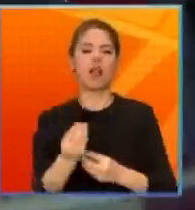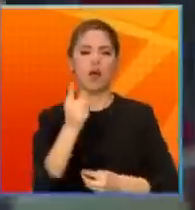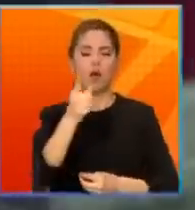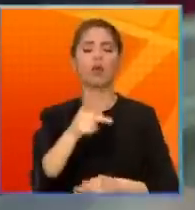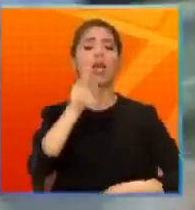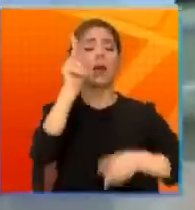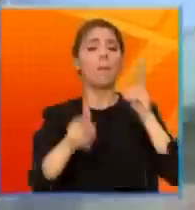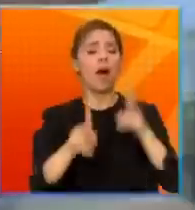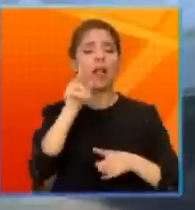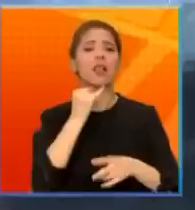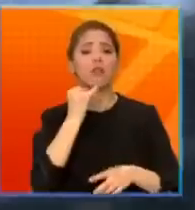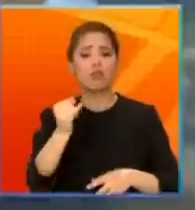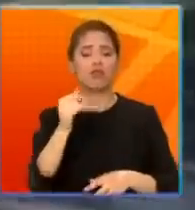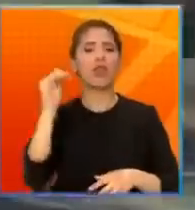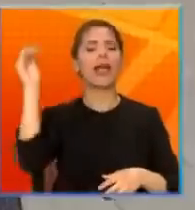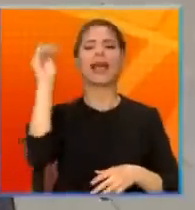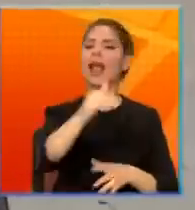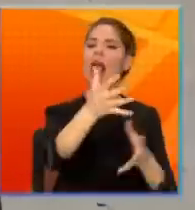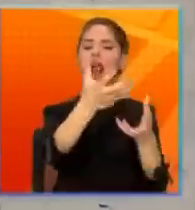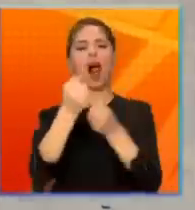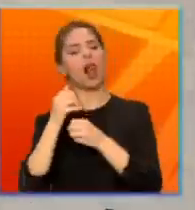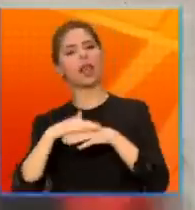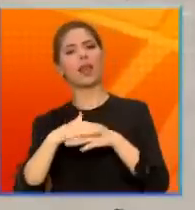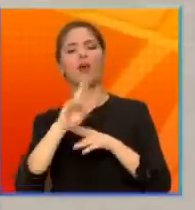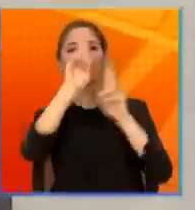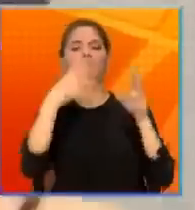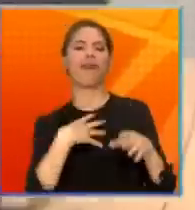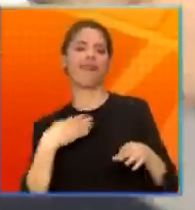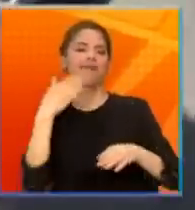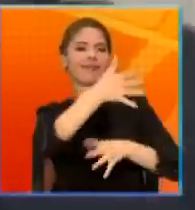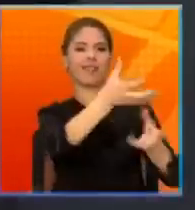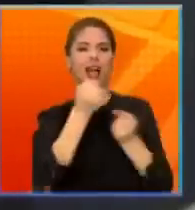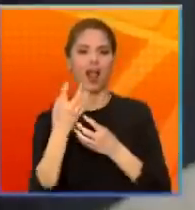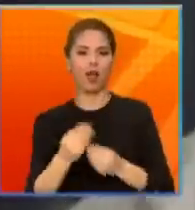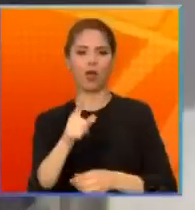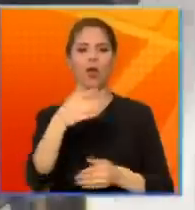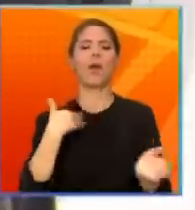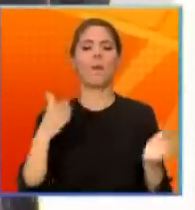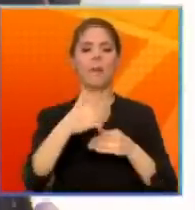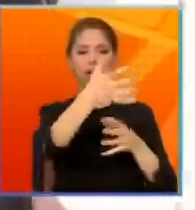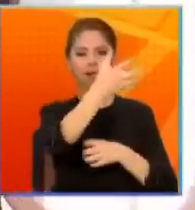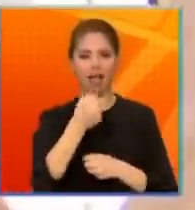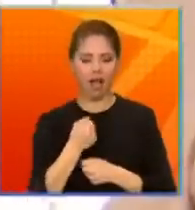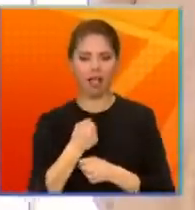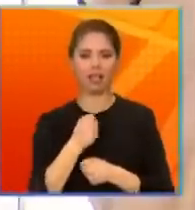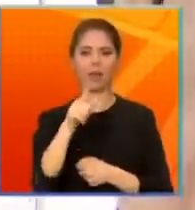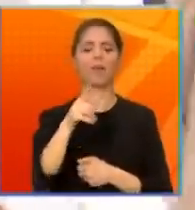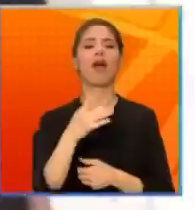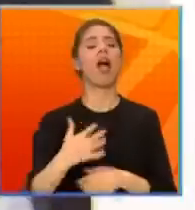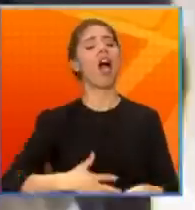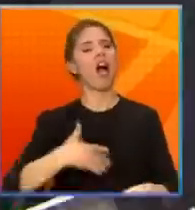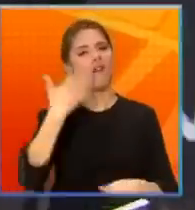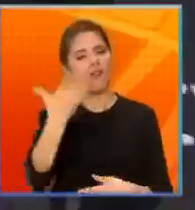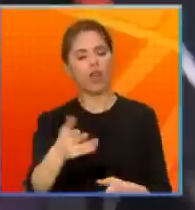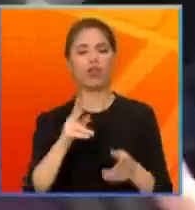Kimi müşteri ise gel al servisinden yararlandı. Siz de paketinizi almışsınız. Evet, biz de paketimizi aldık. Afiyet olsun. Restoran